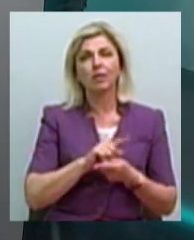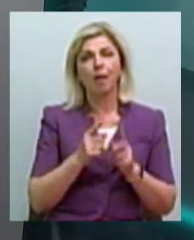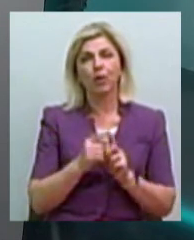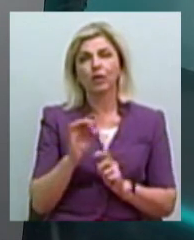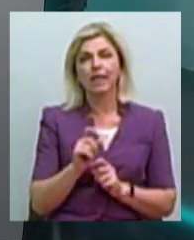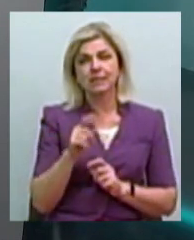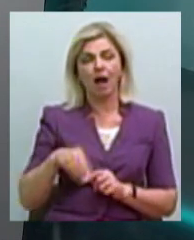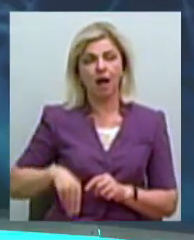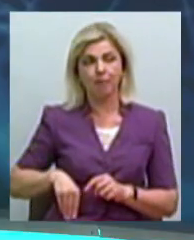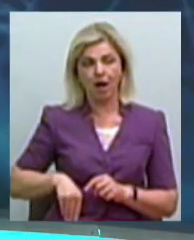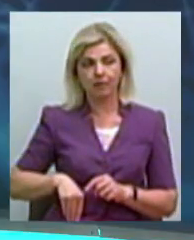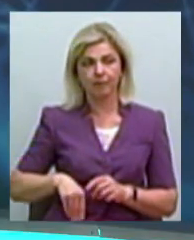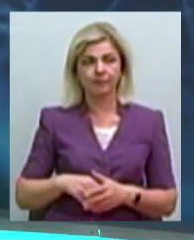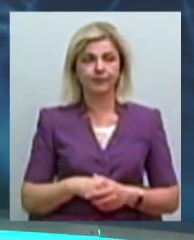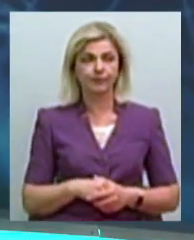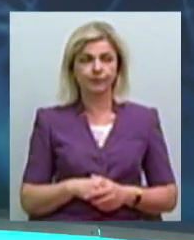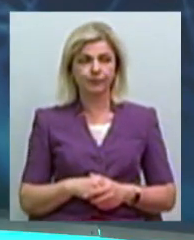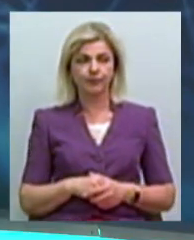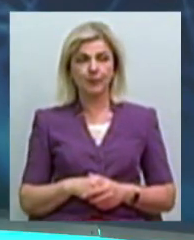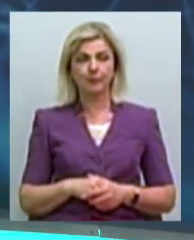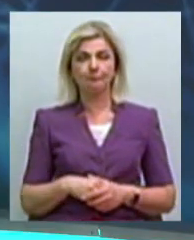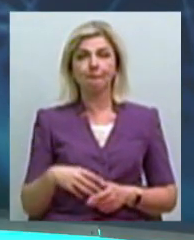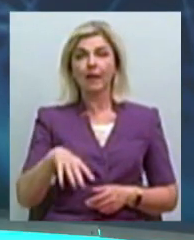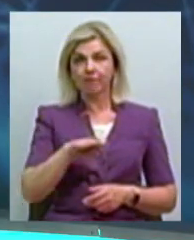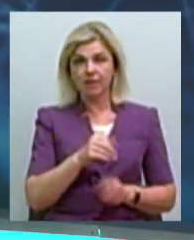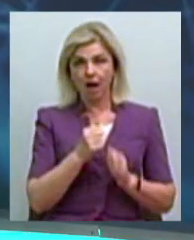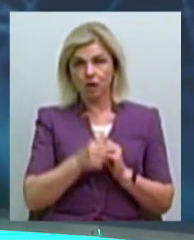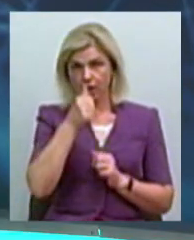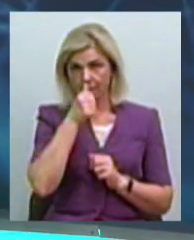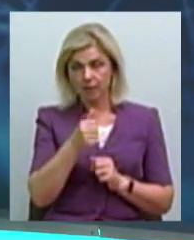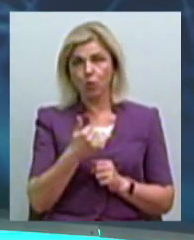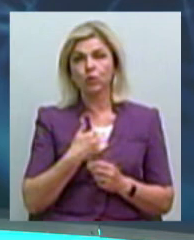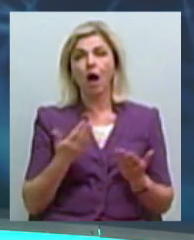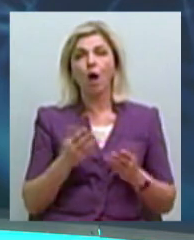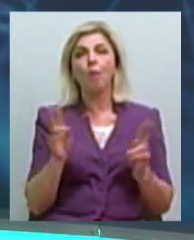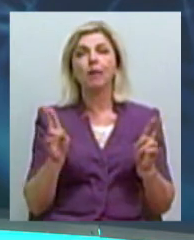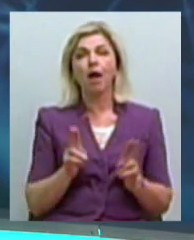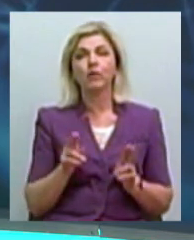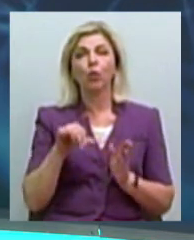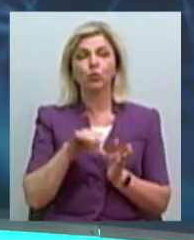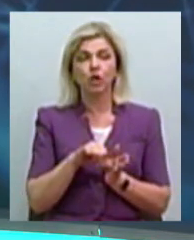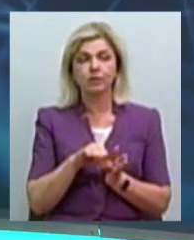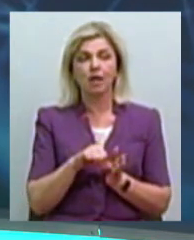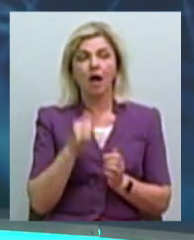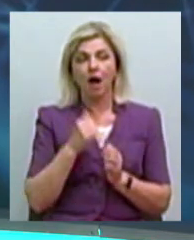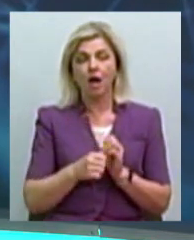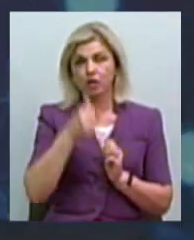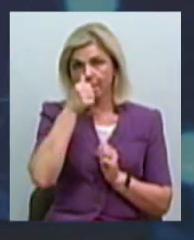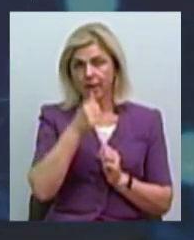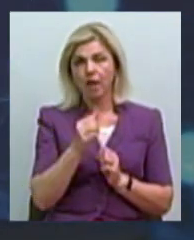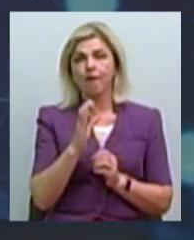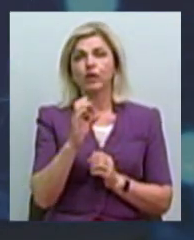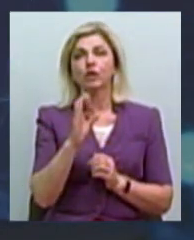что, ну, да. Вот мы, потому как участники, все да, мы все как бы, мы же ежемесячно, у нас какое правило участия вот в МРИДИ? Это ежемесячные взносы в